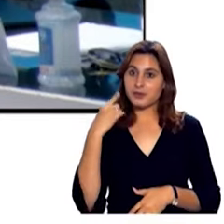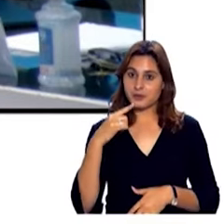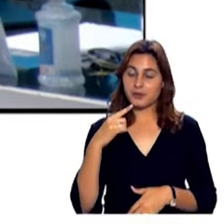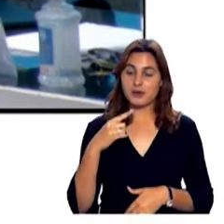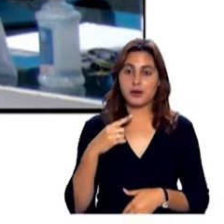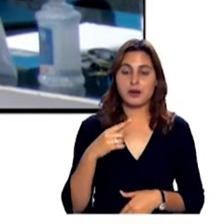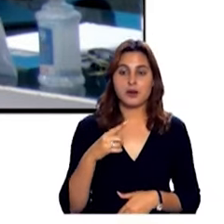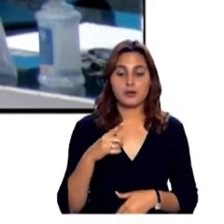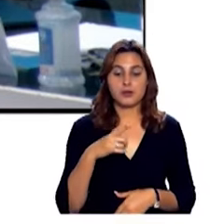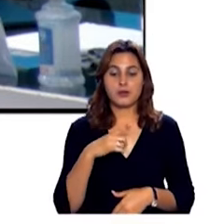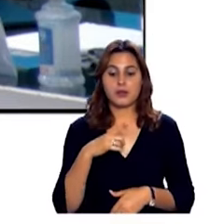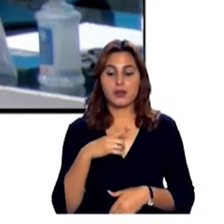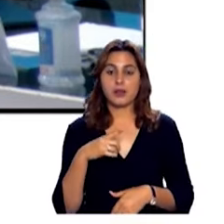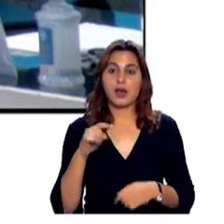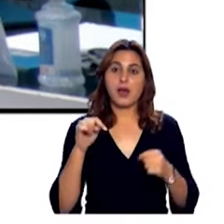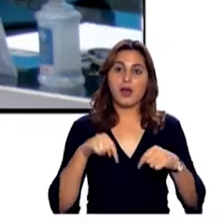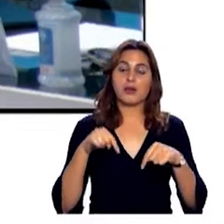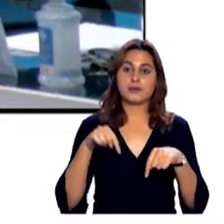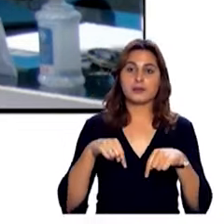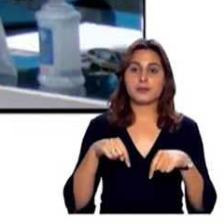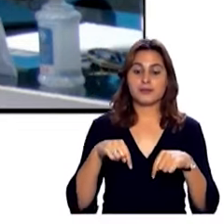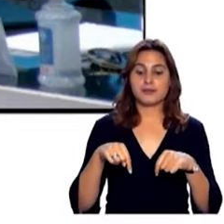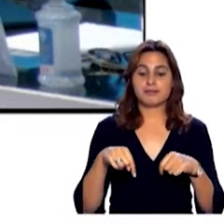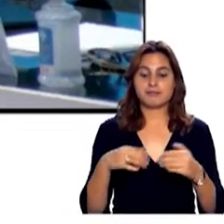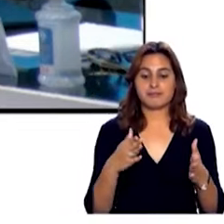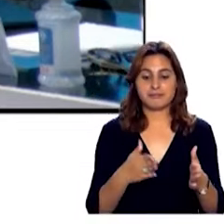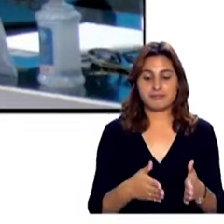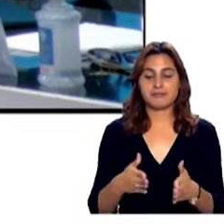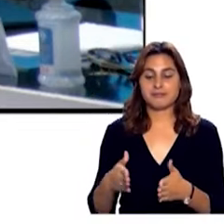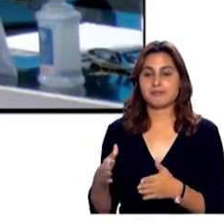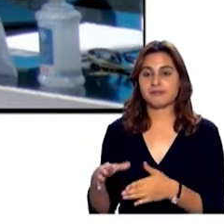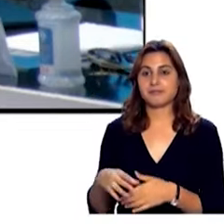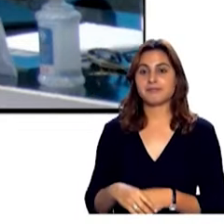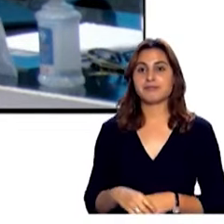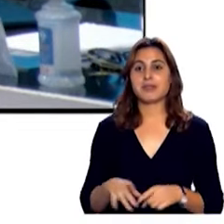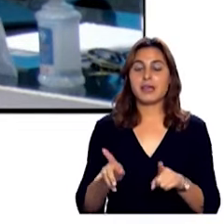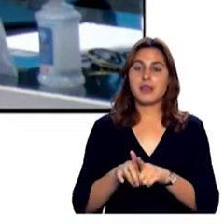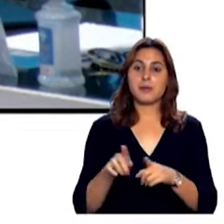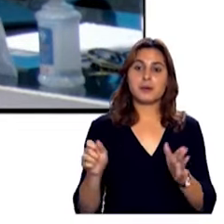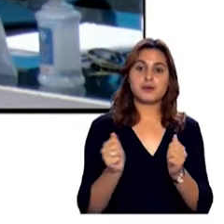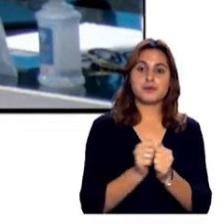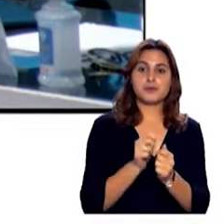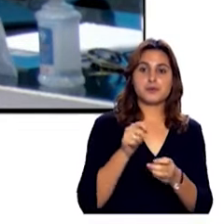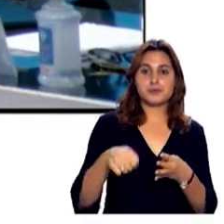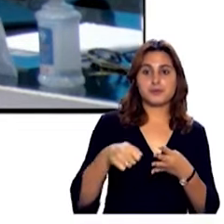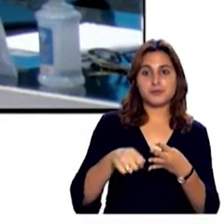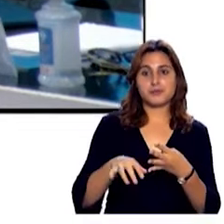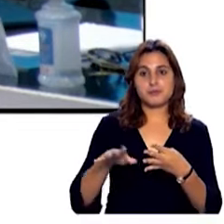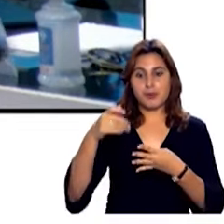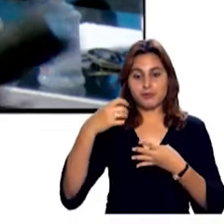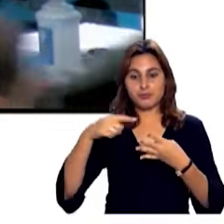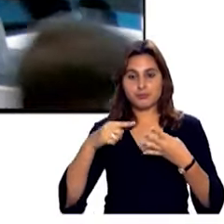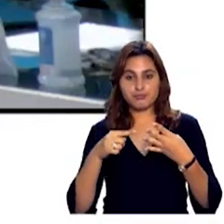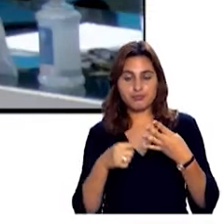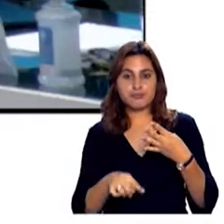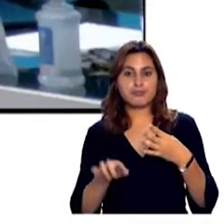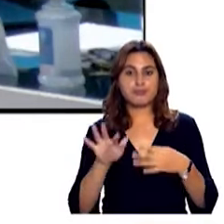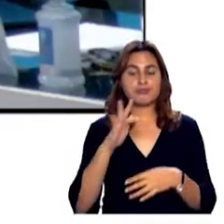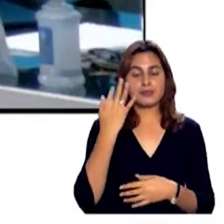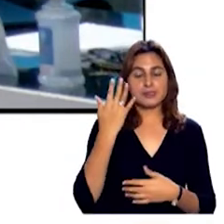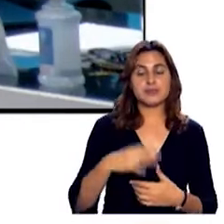aupr des juridictions suprêmes françaises ET bien j'ai également trouvé que cette journée